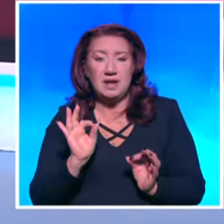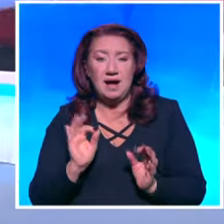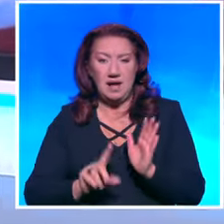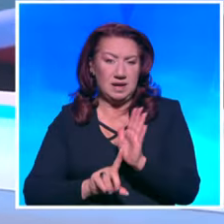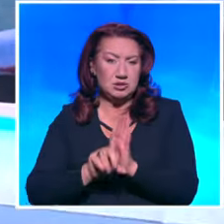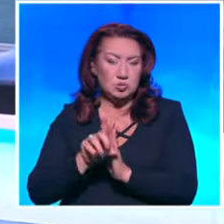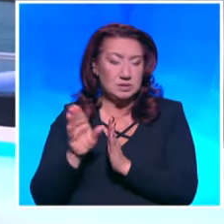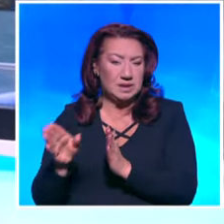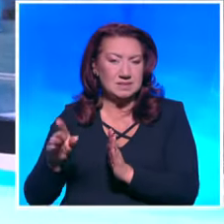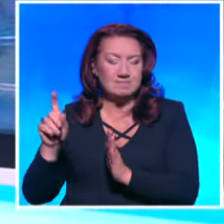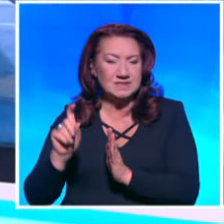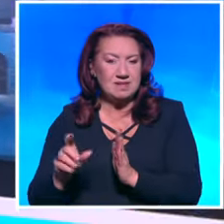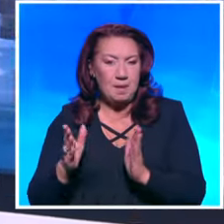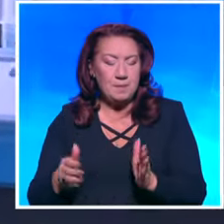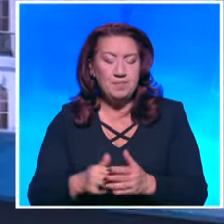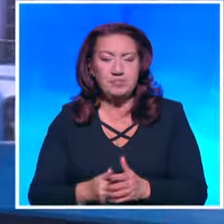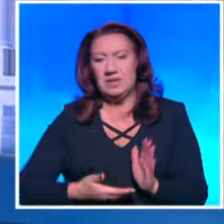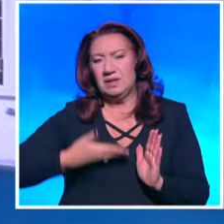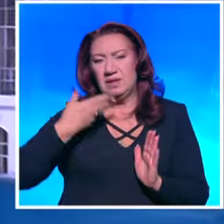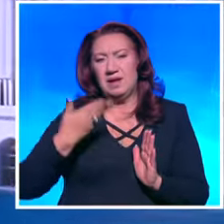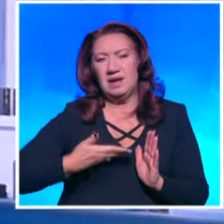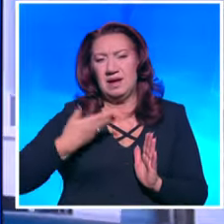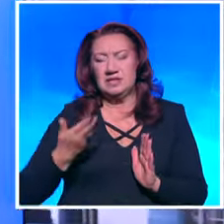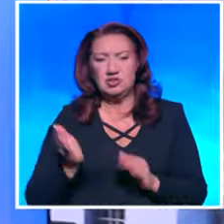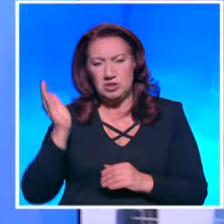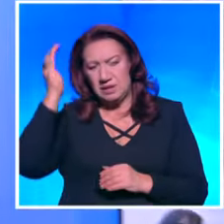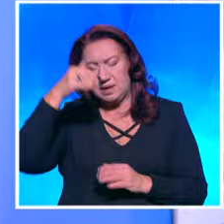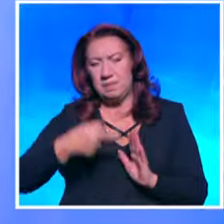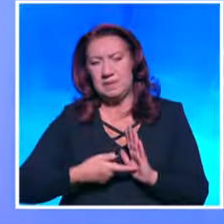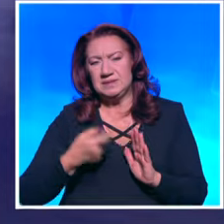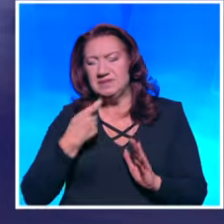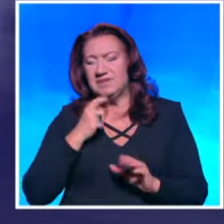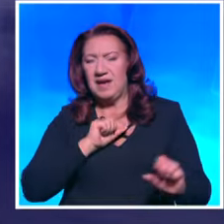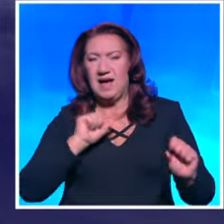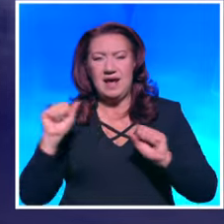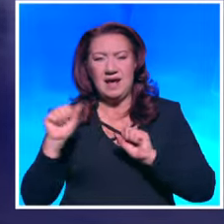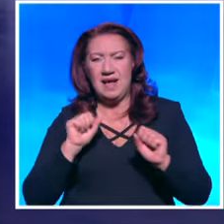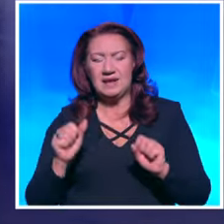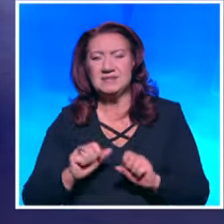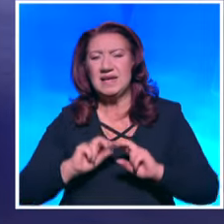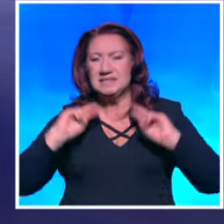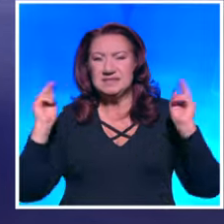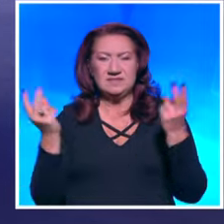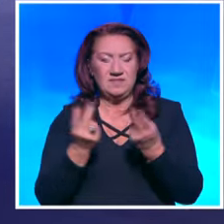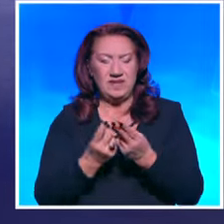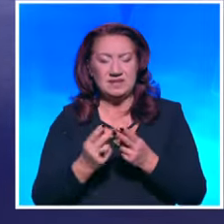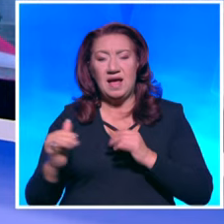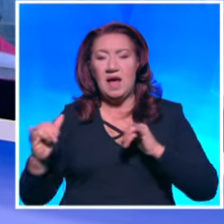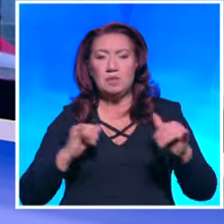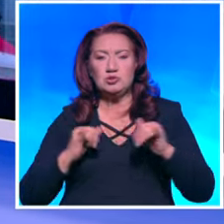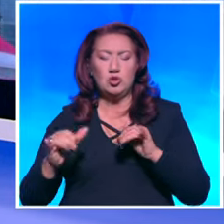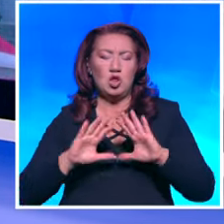речта на доналд тръмп предизвика мигновени реакции на световните лидери международната общност